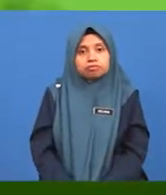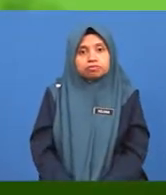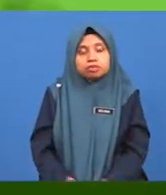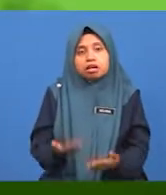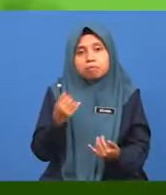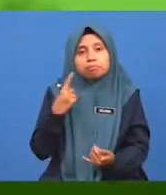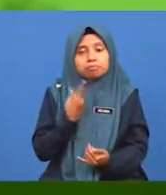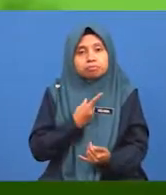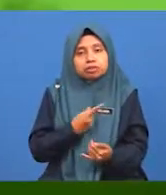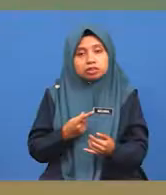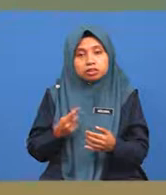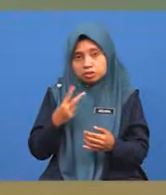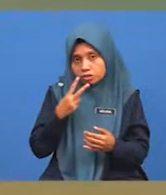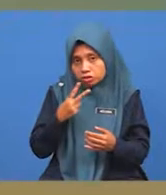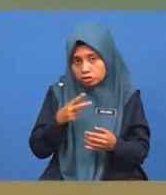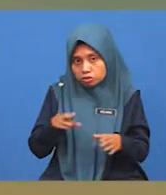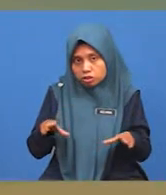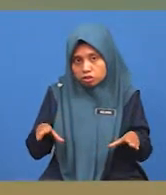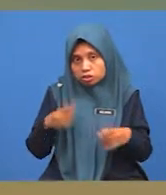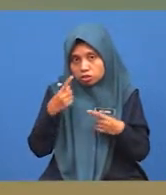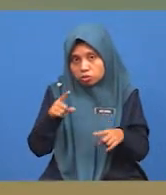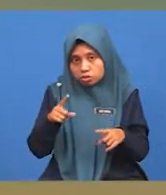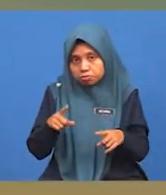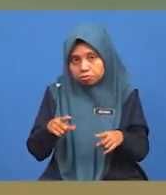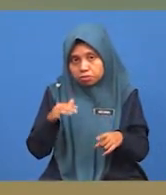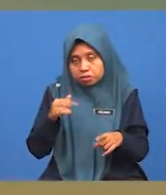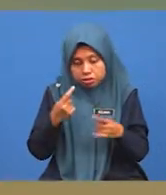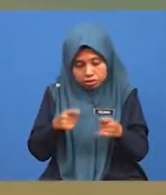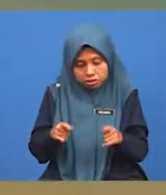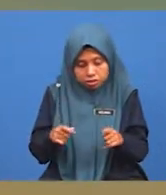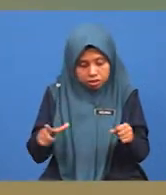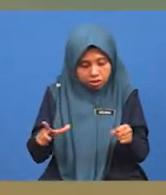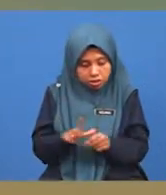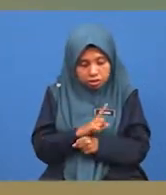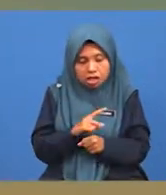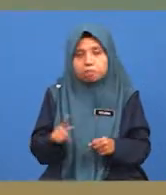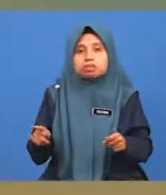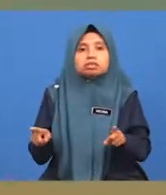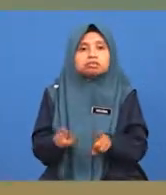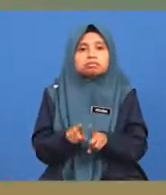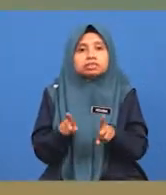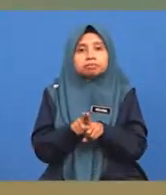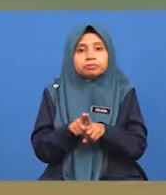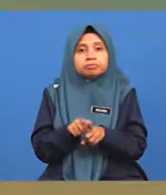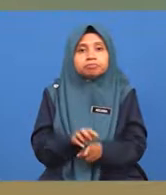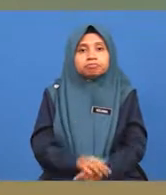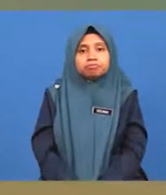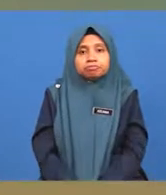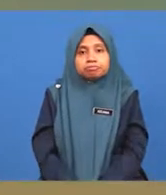Mari kita semak ayat dan jawapan yang telah dilengkapkan bersama-sama.